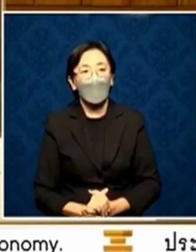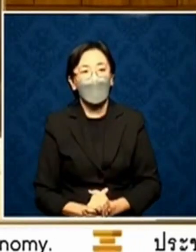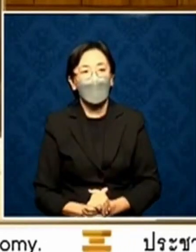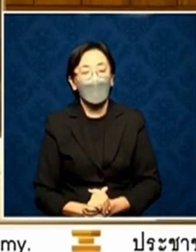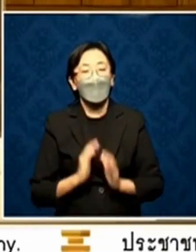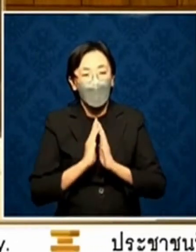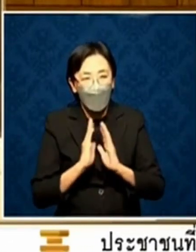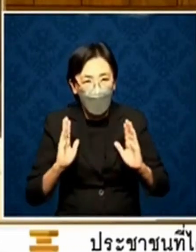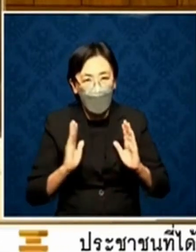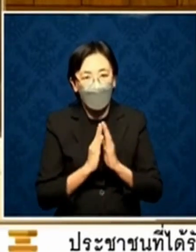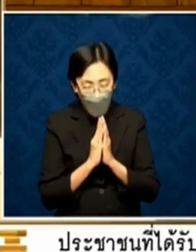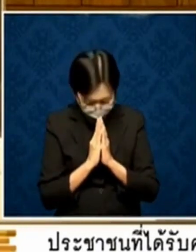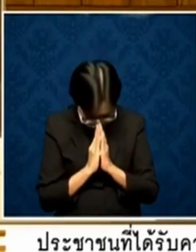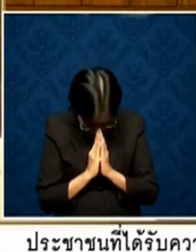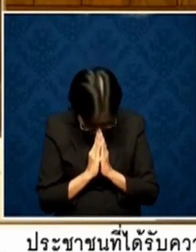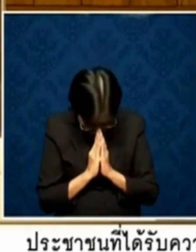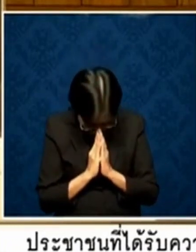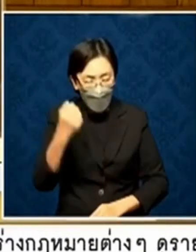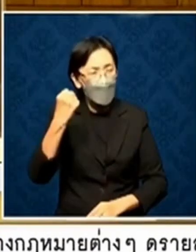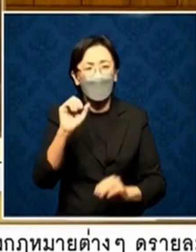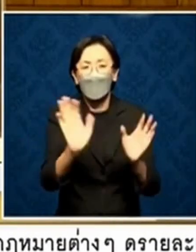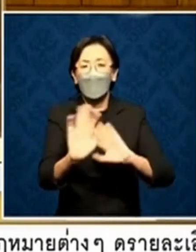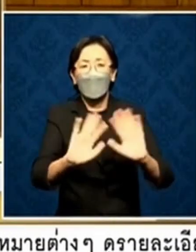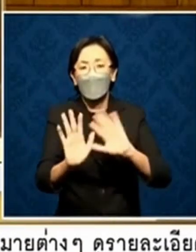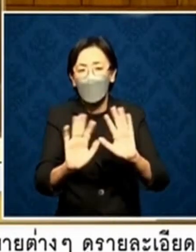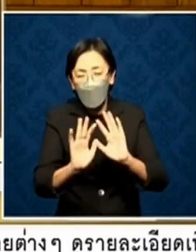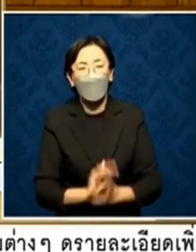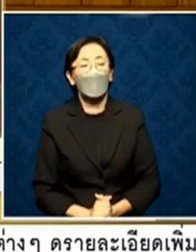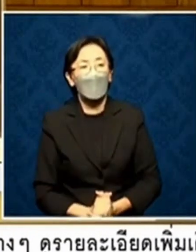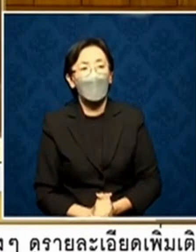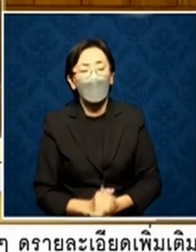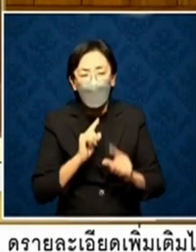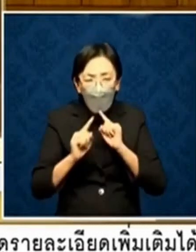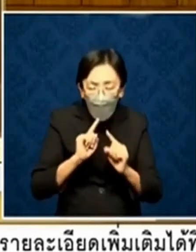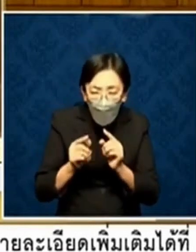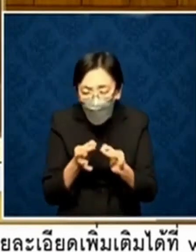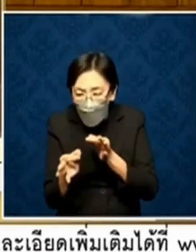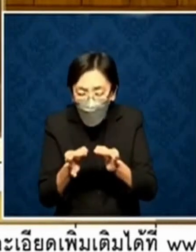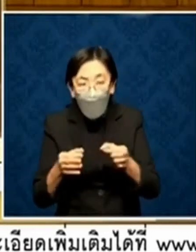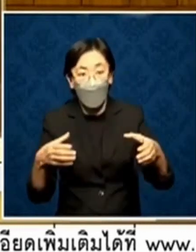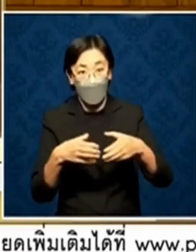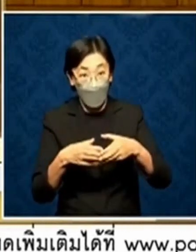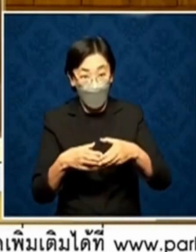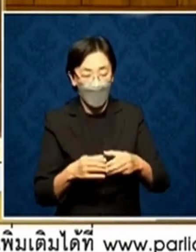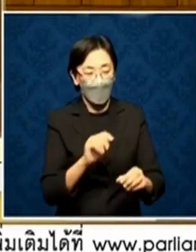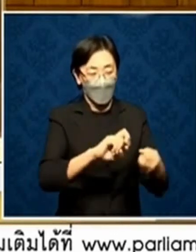นะขอบคุณครับสวัสดีครับ ผมยังไม่ลาออกทั้งนั้นนะพี่โส ทำไมอ่ะ